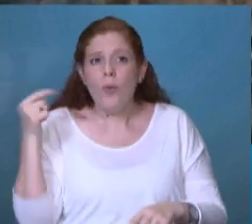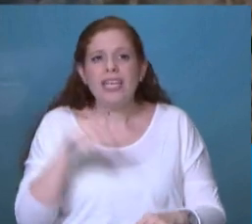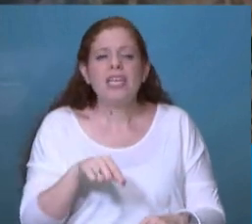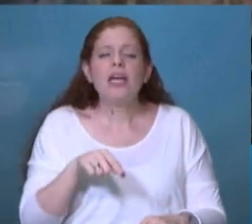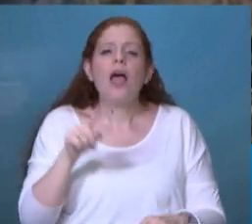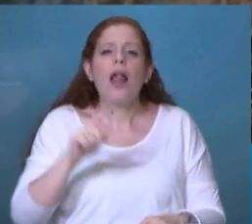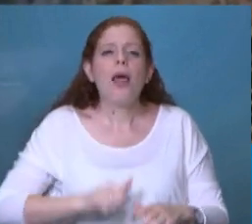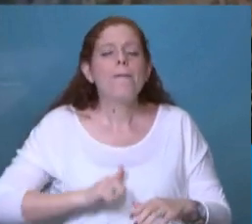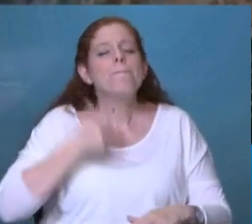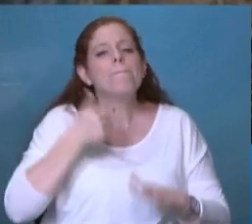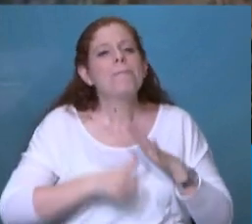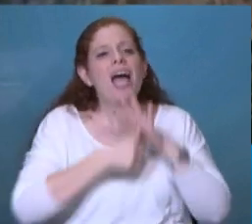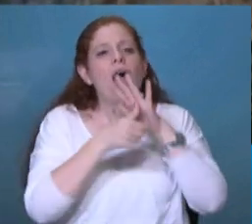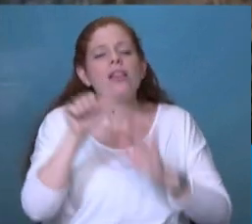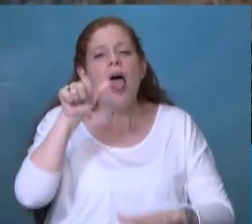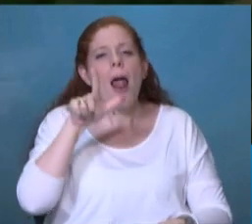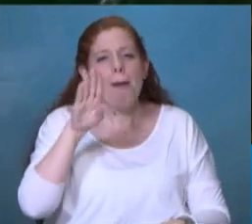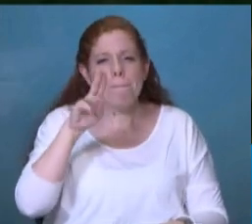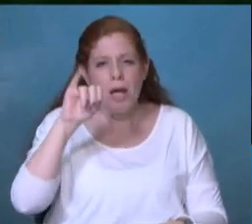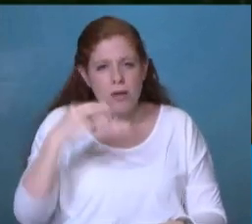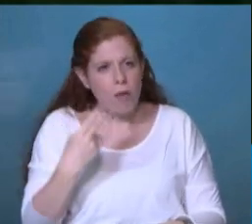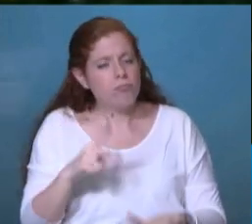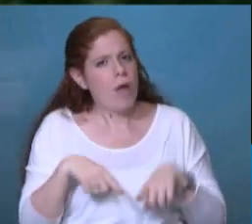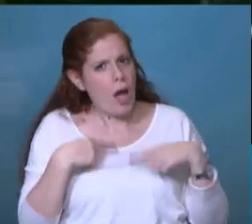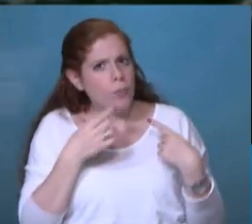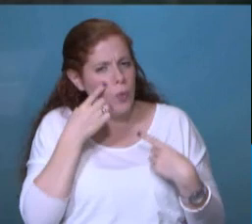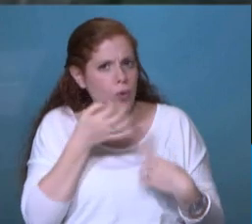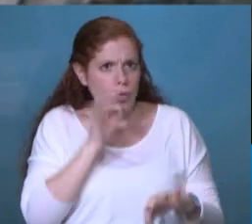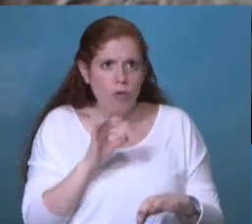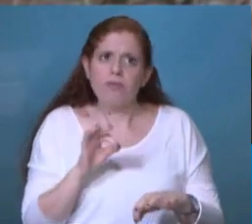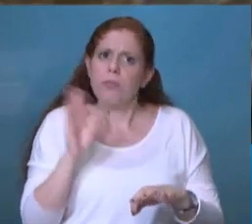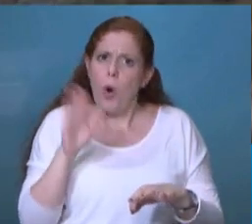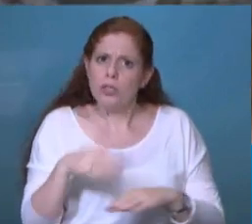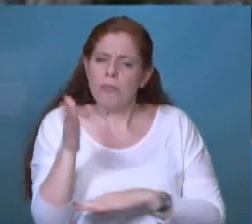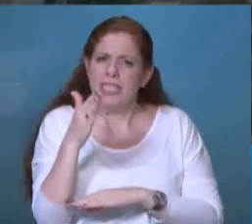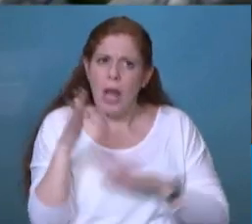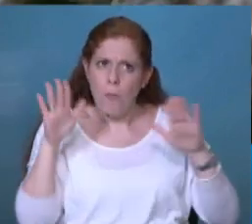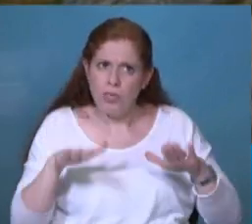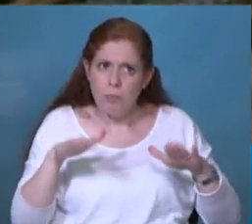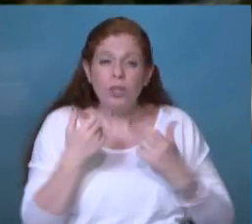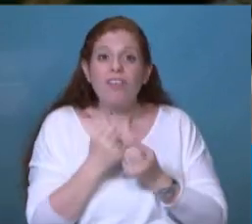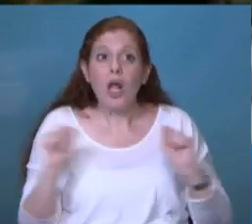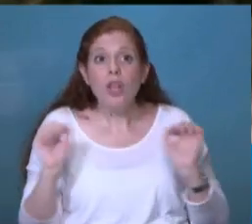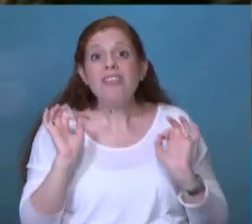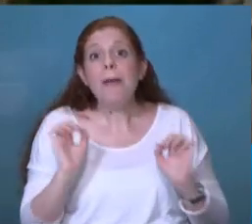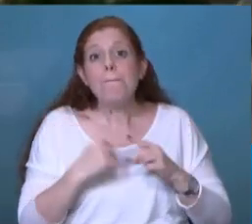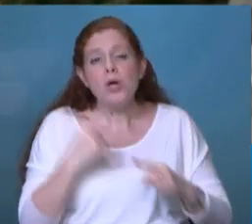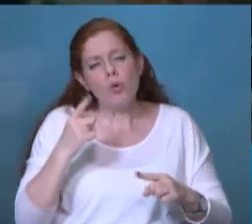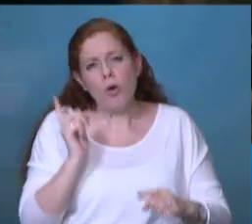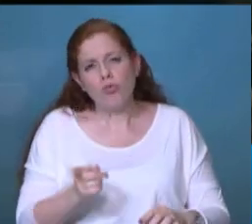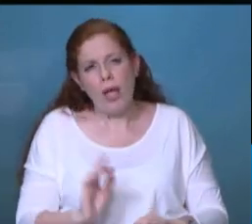אלבניה. מעבר לגבול, החיים נראו טובים יותר. בכל זאת, אלבניה מדינה מוסלמית, אבל חילונית, וזה בדיוק מה שעלי רזה היה